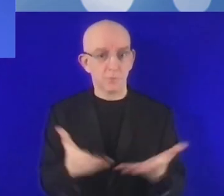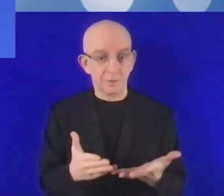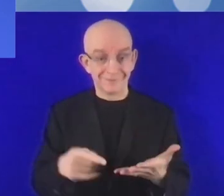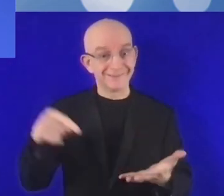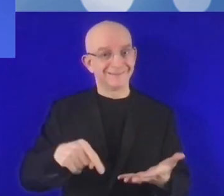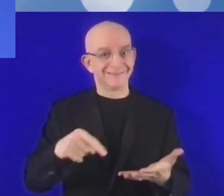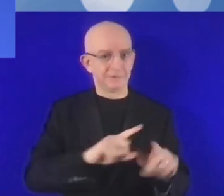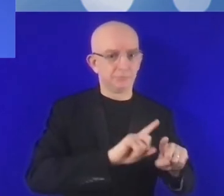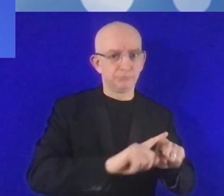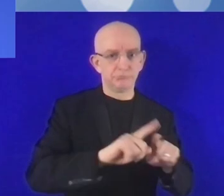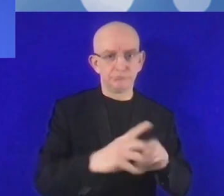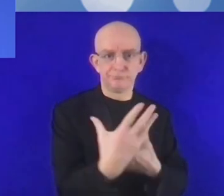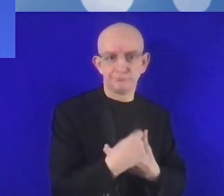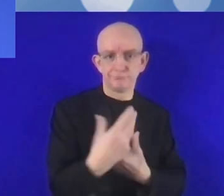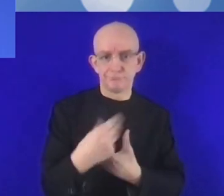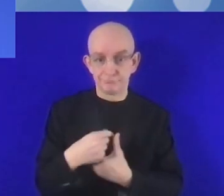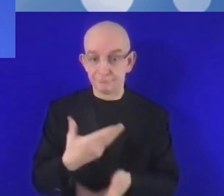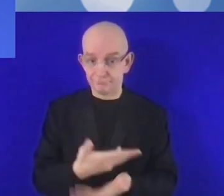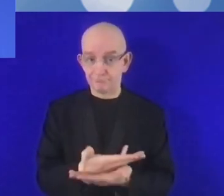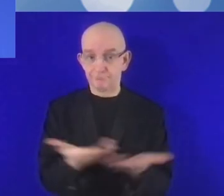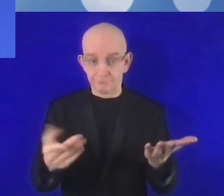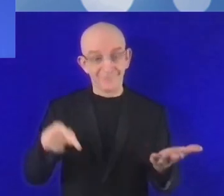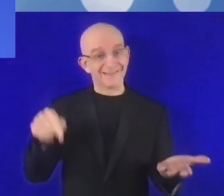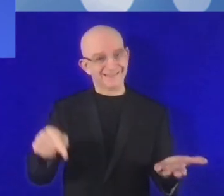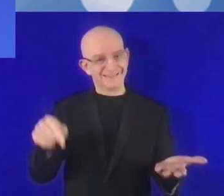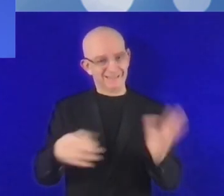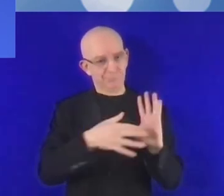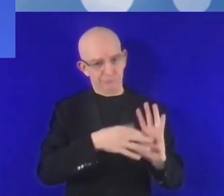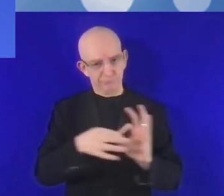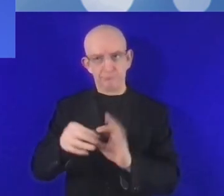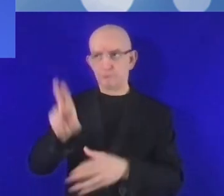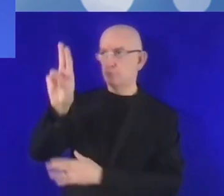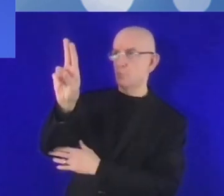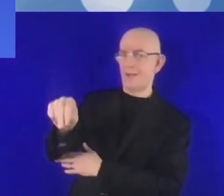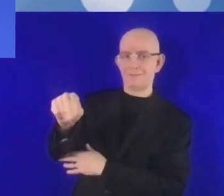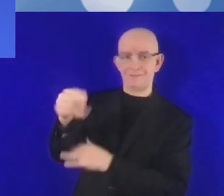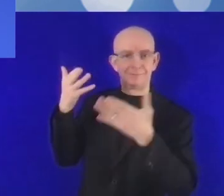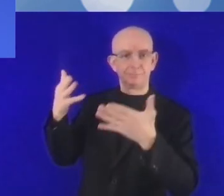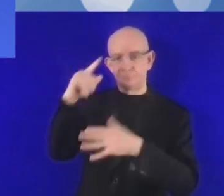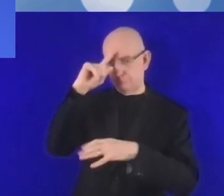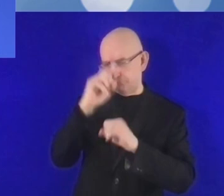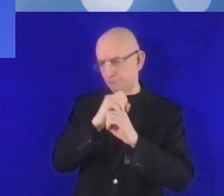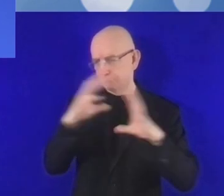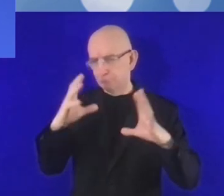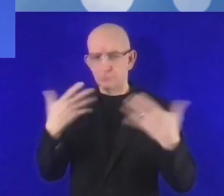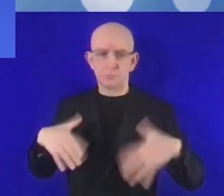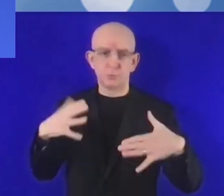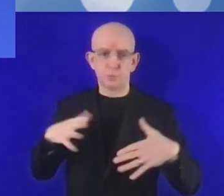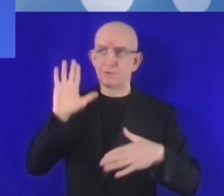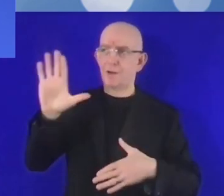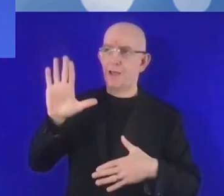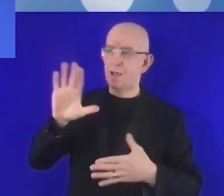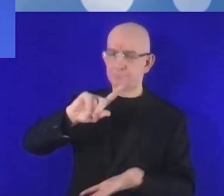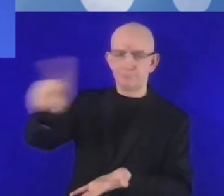это именно мы видим в Катовице. Число зарегистрированных – это 8